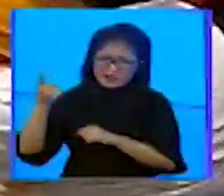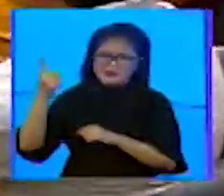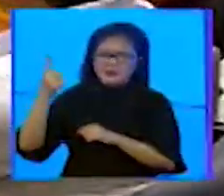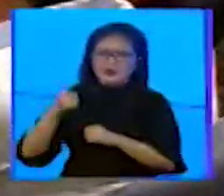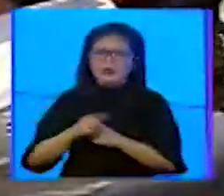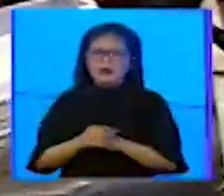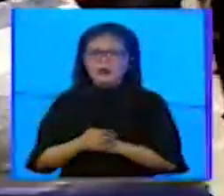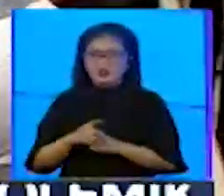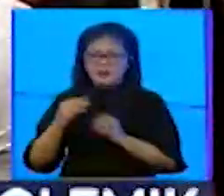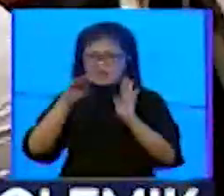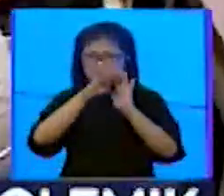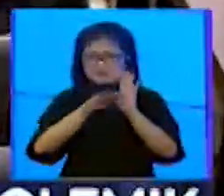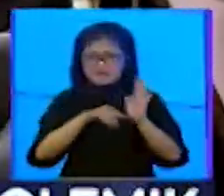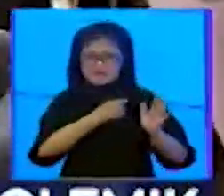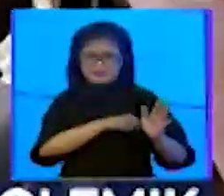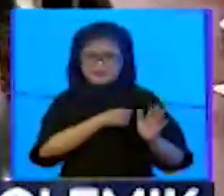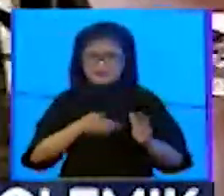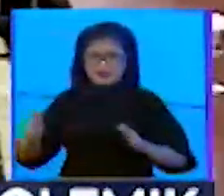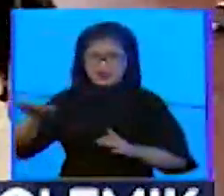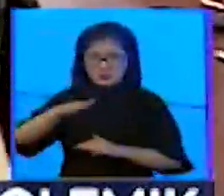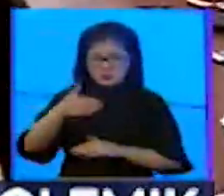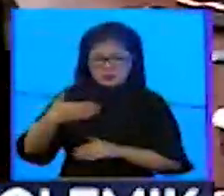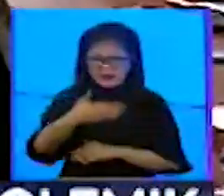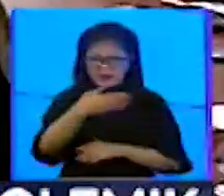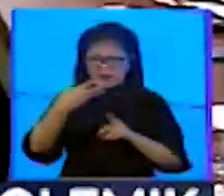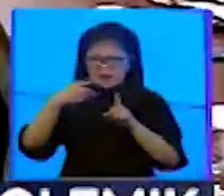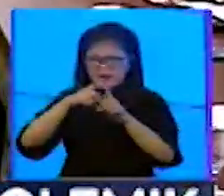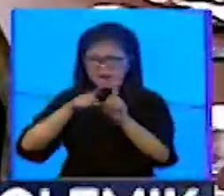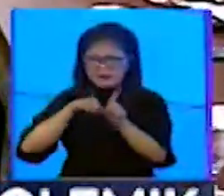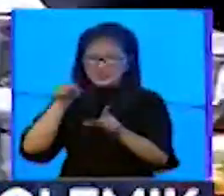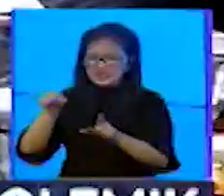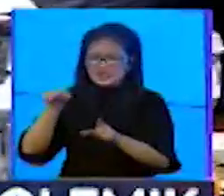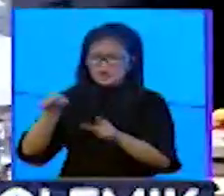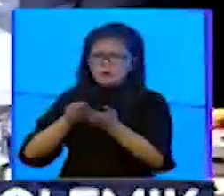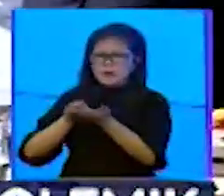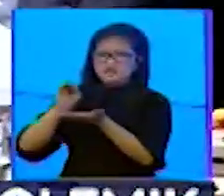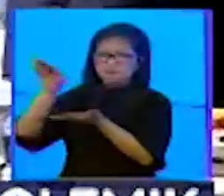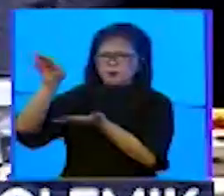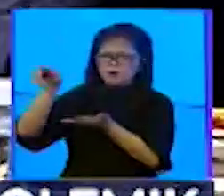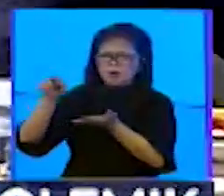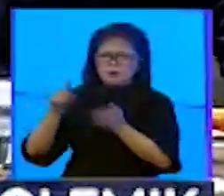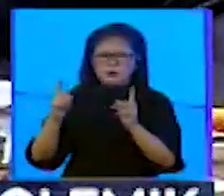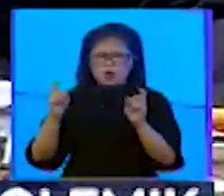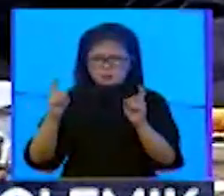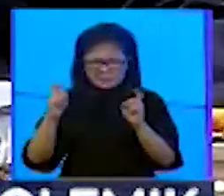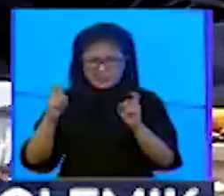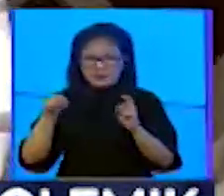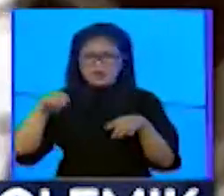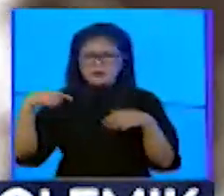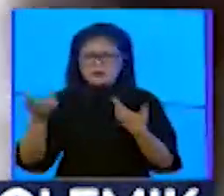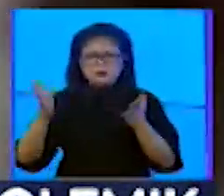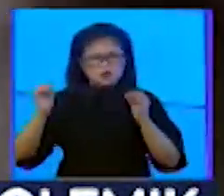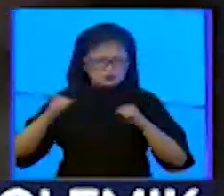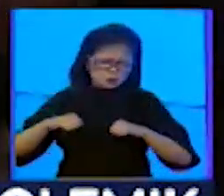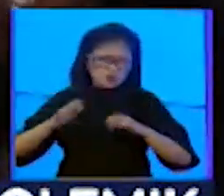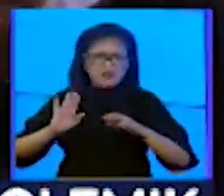Kebijakan Menteri Kelautan dan Perikanan Edi Prabowo melegalkan ekspor benih lobster menuai polemik. Menteri KKP